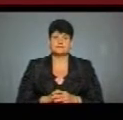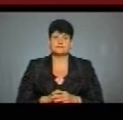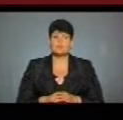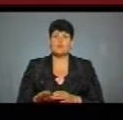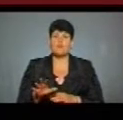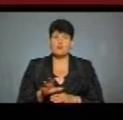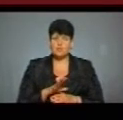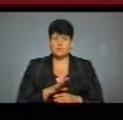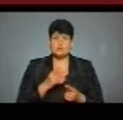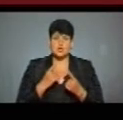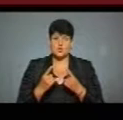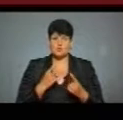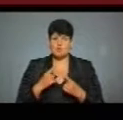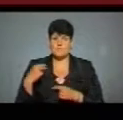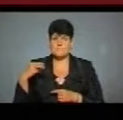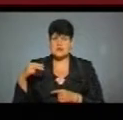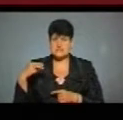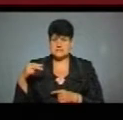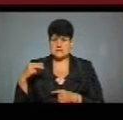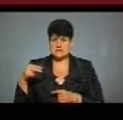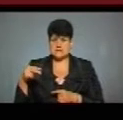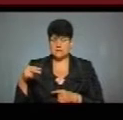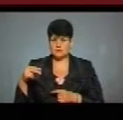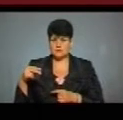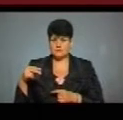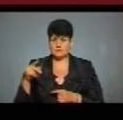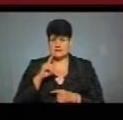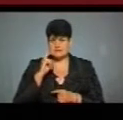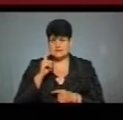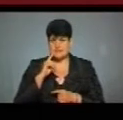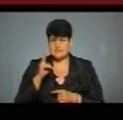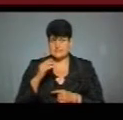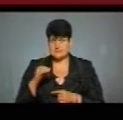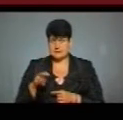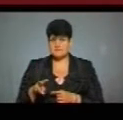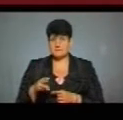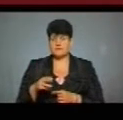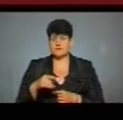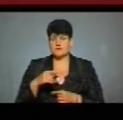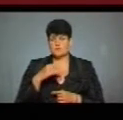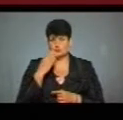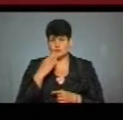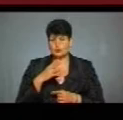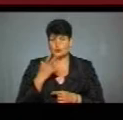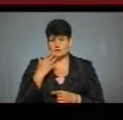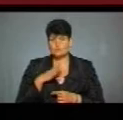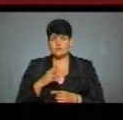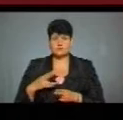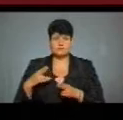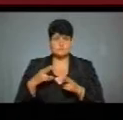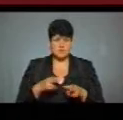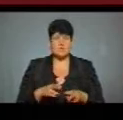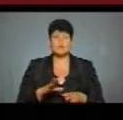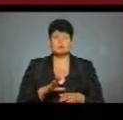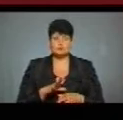були розмови з президентом Зеленським на Закарпатті, коли він був з візитом. І